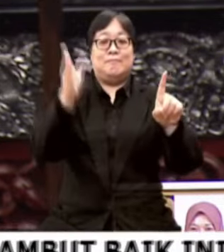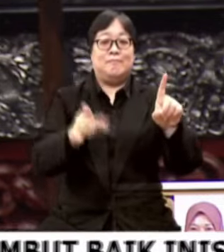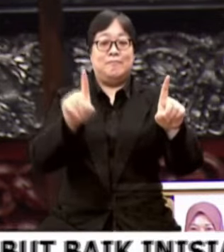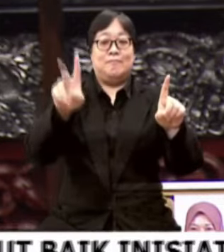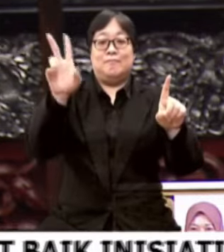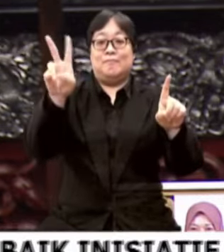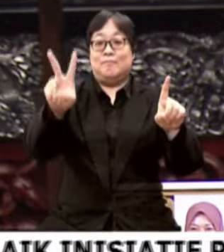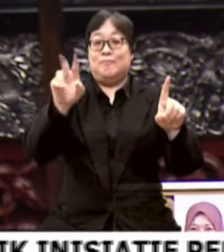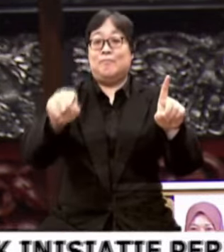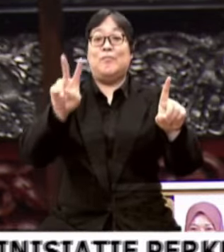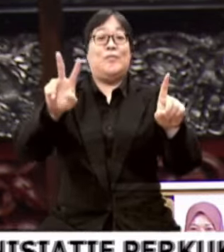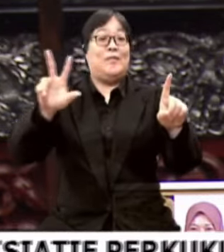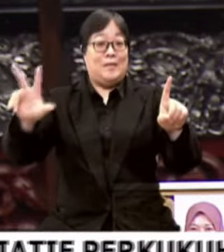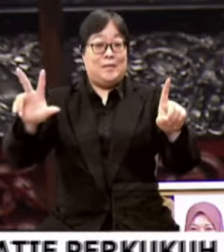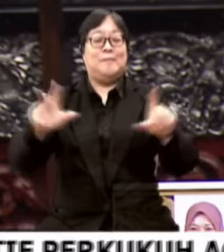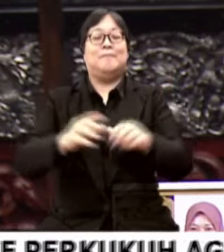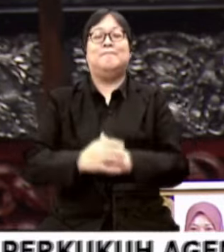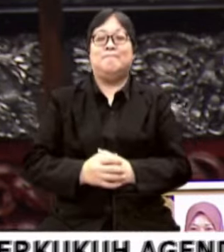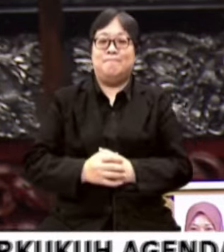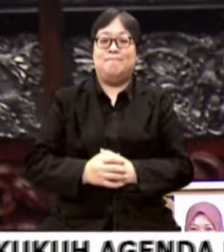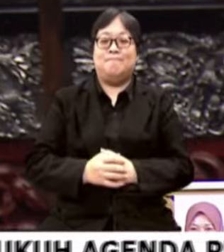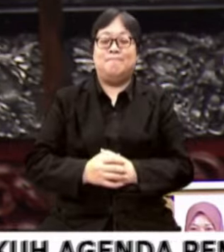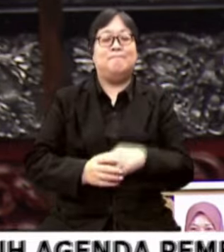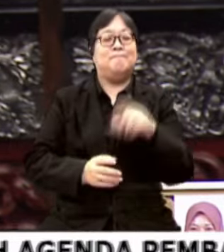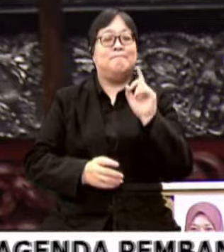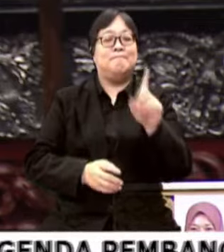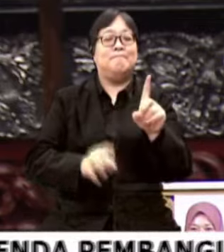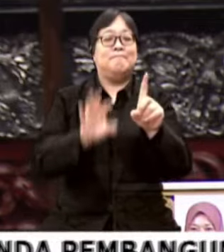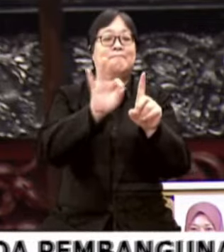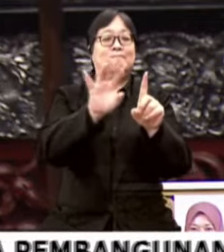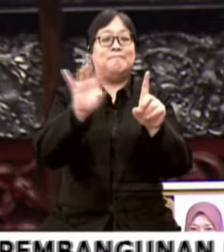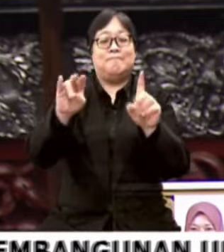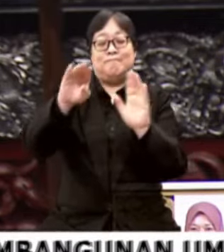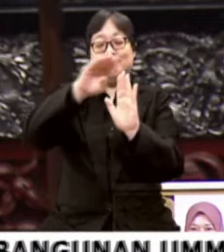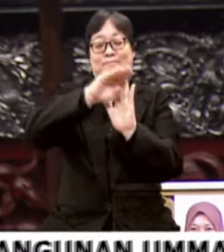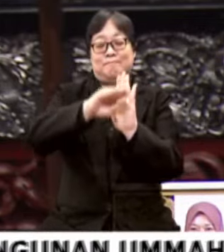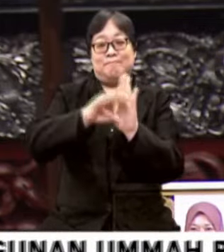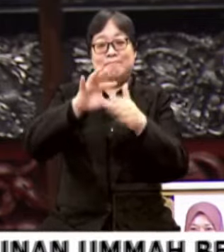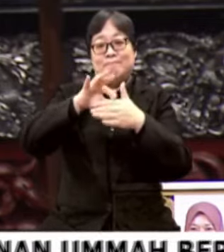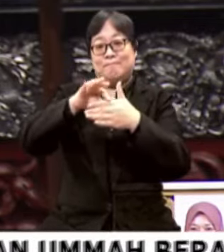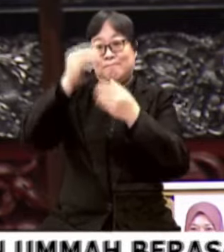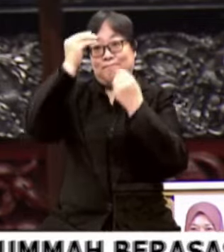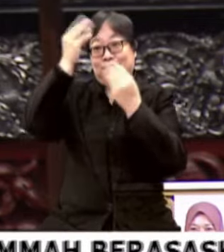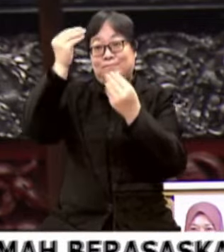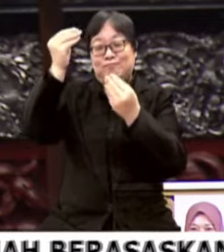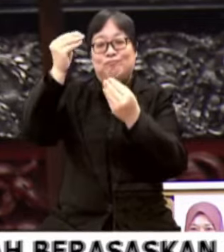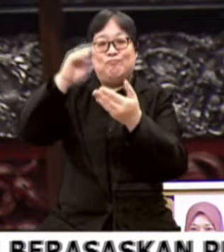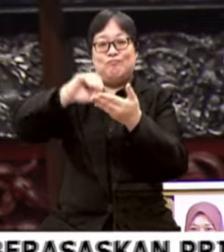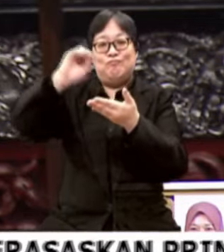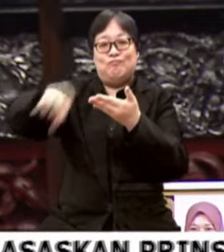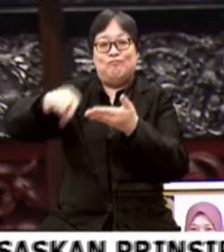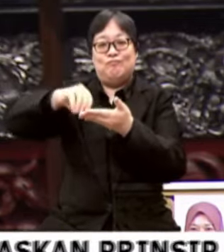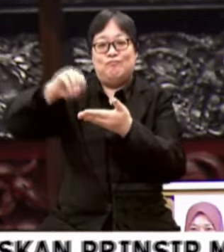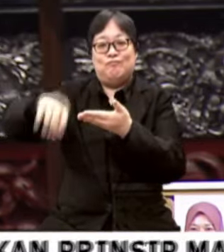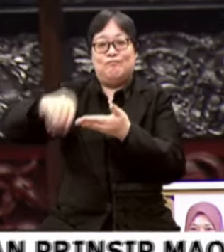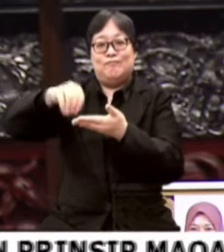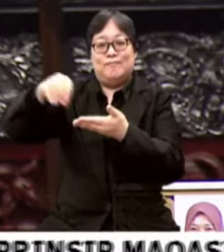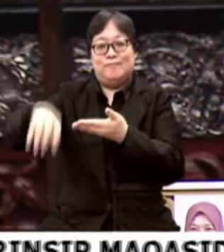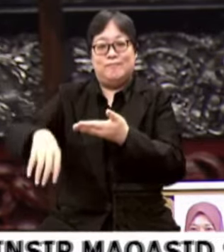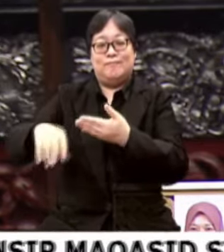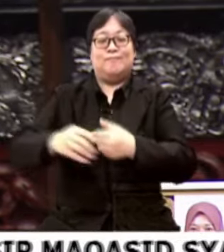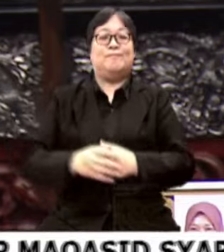2023 sebanyak 197 kandungan telah diturunkan di berbagai media